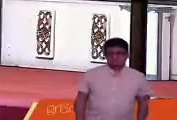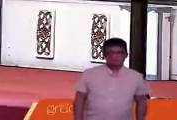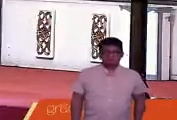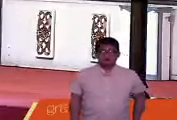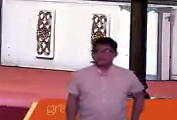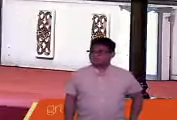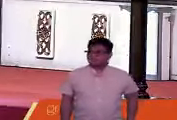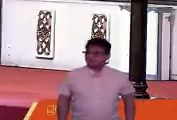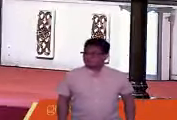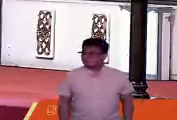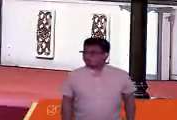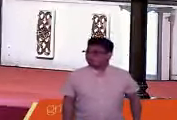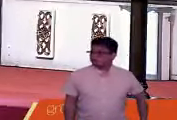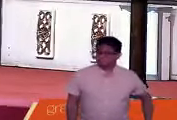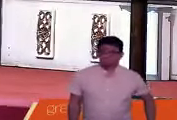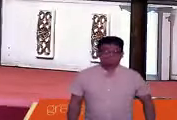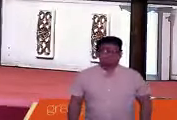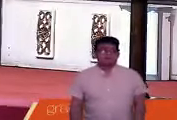Na ba?